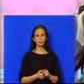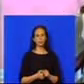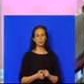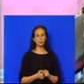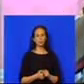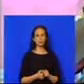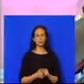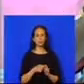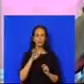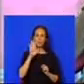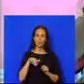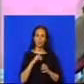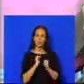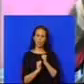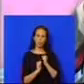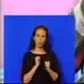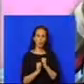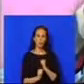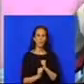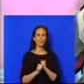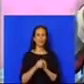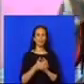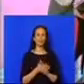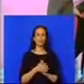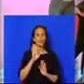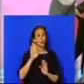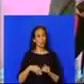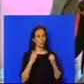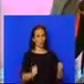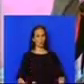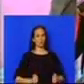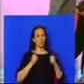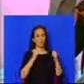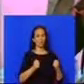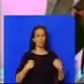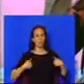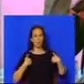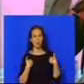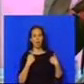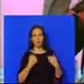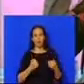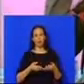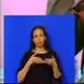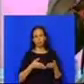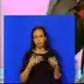למרות הקושי ולמרות הכל. למרות הקושי, למרות הכיסא גלגלים, הקביים, ההליכון.